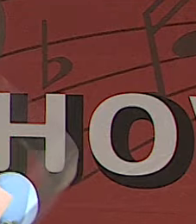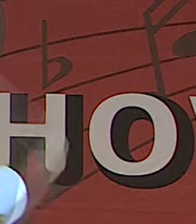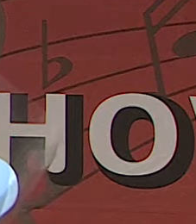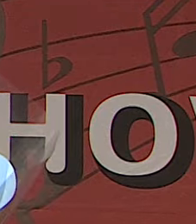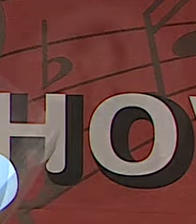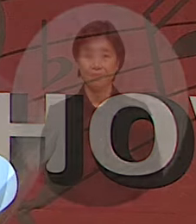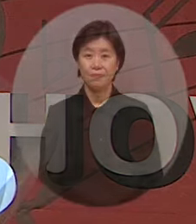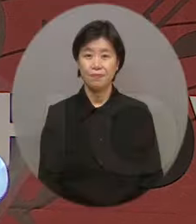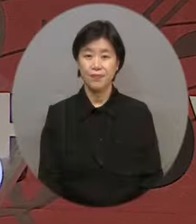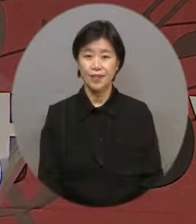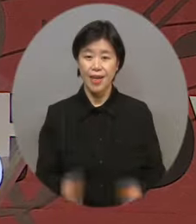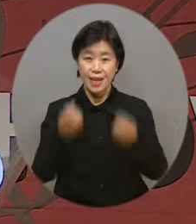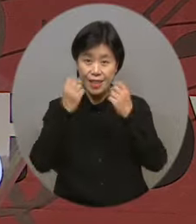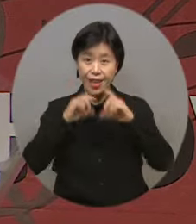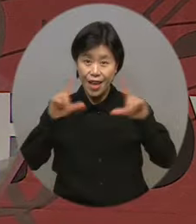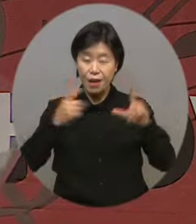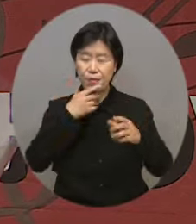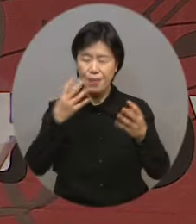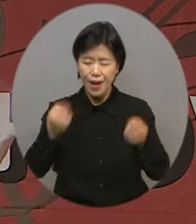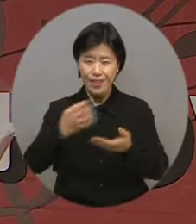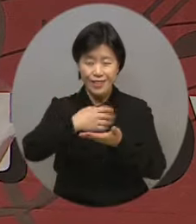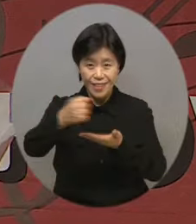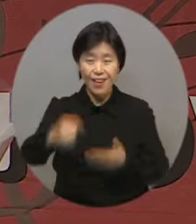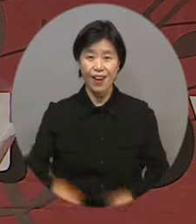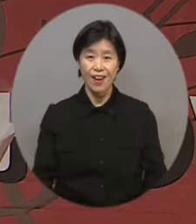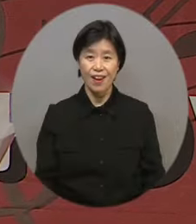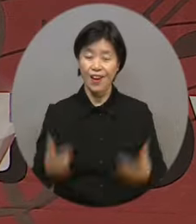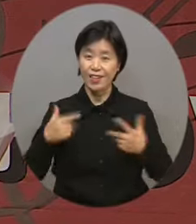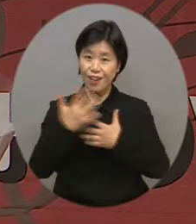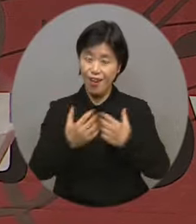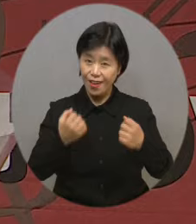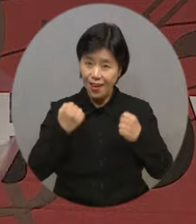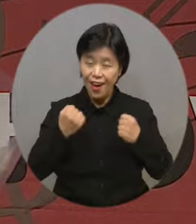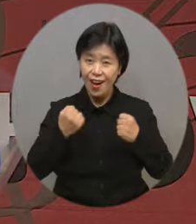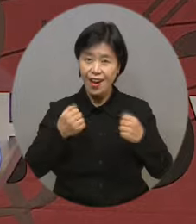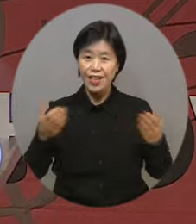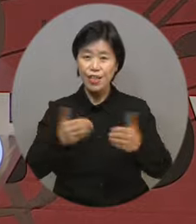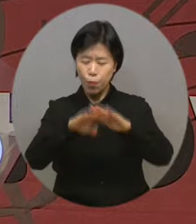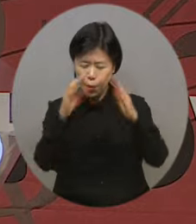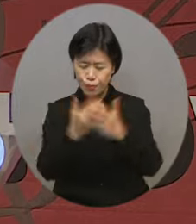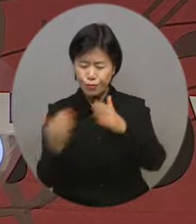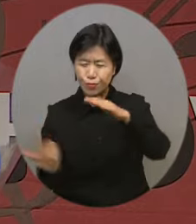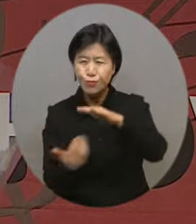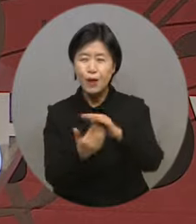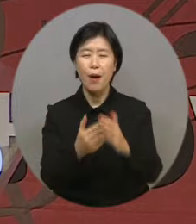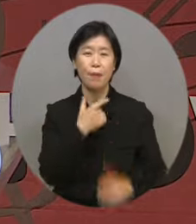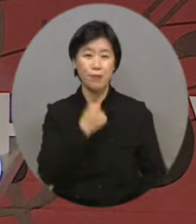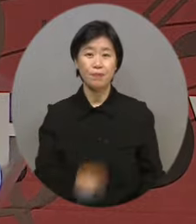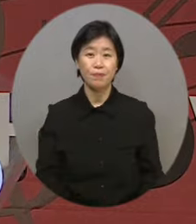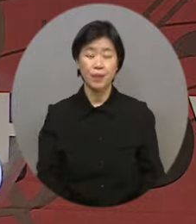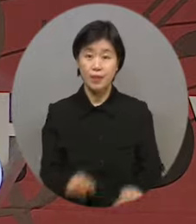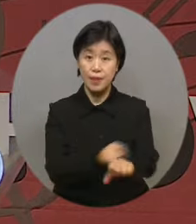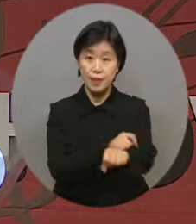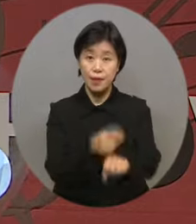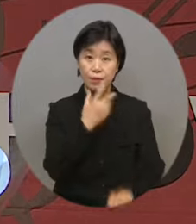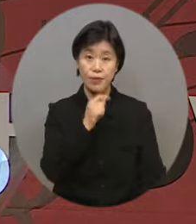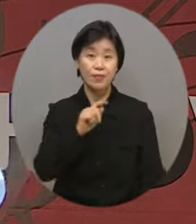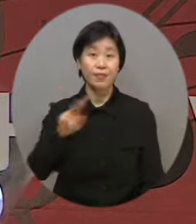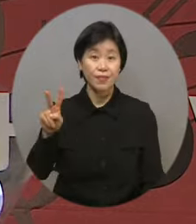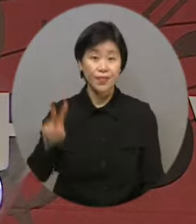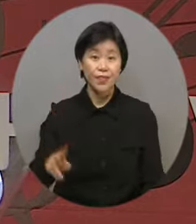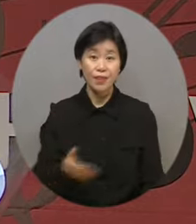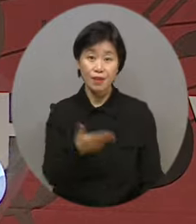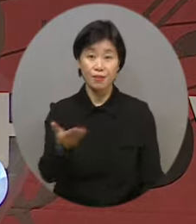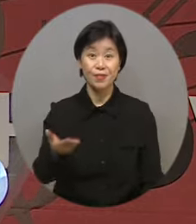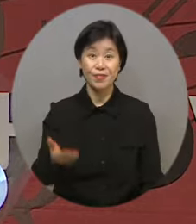여러분, 새해 복 많이 받으시고요. 항상 건강하시고 하시는 일 잘 되시기 바랍니다. 특히 복지TV